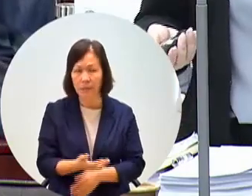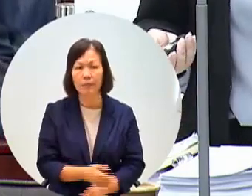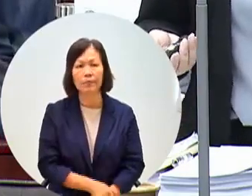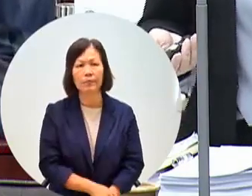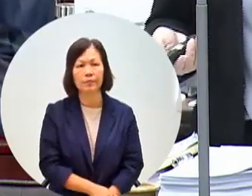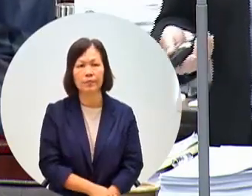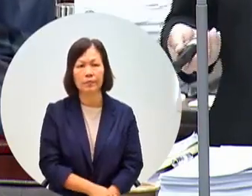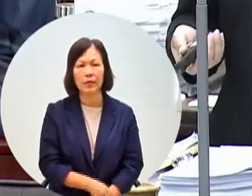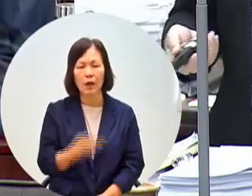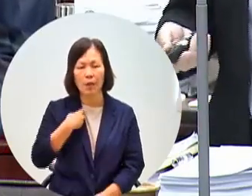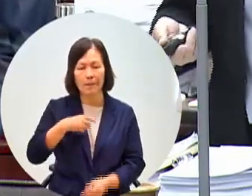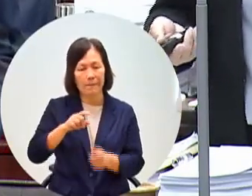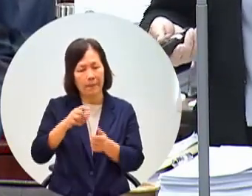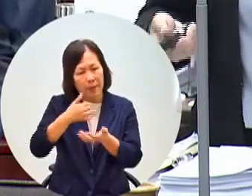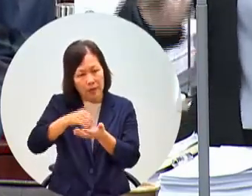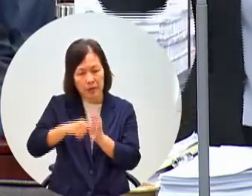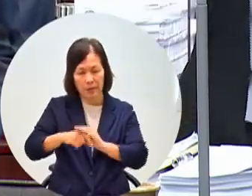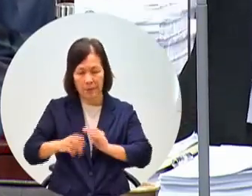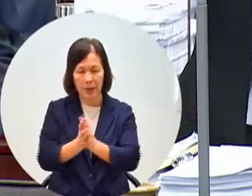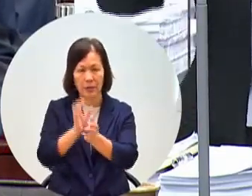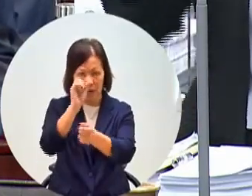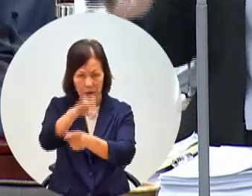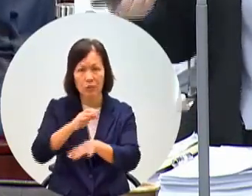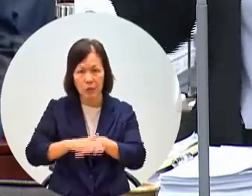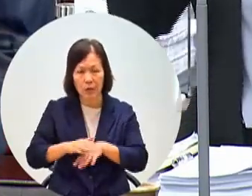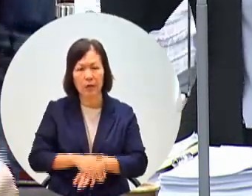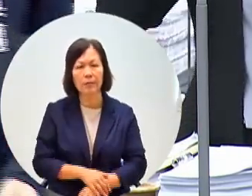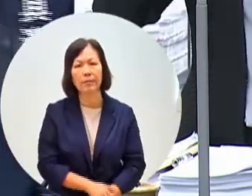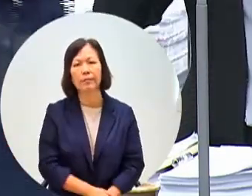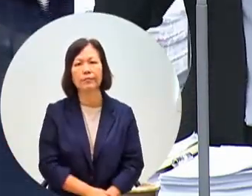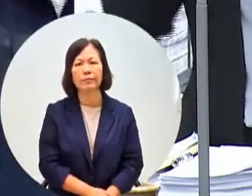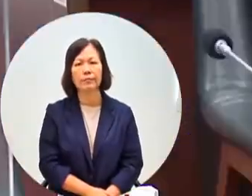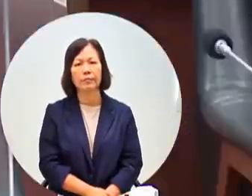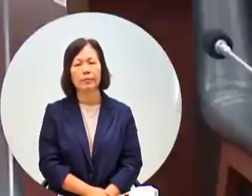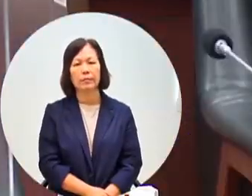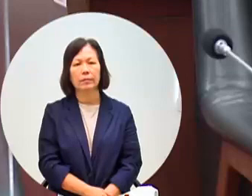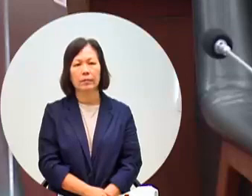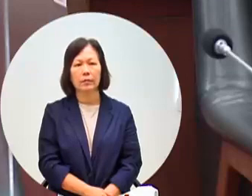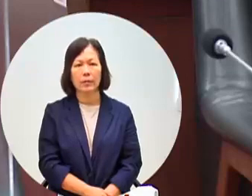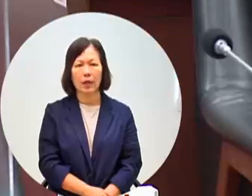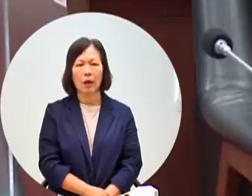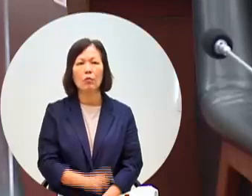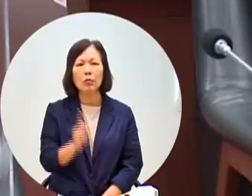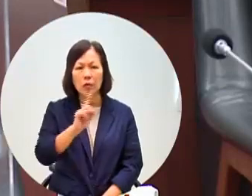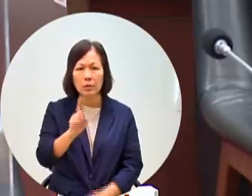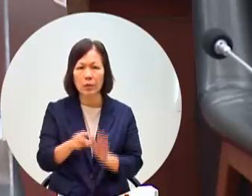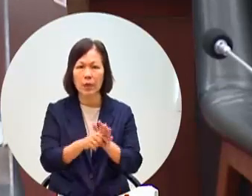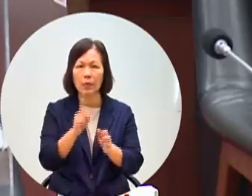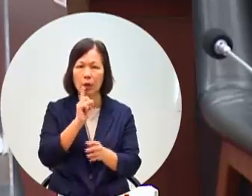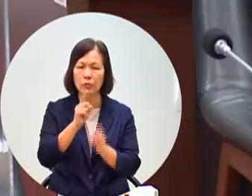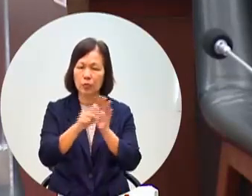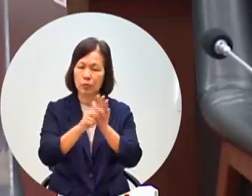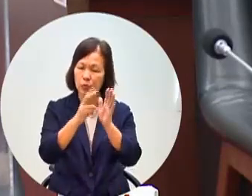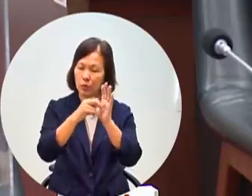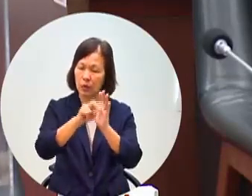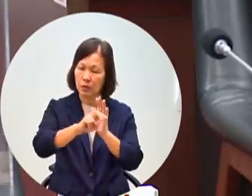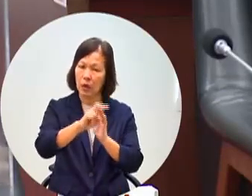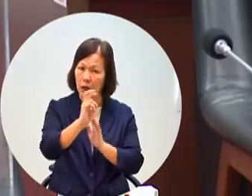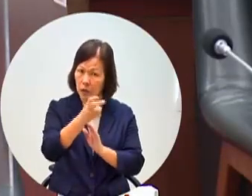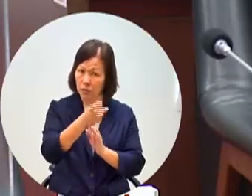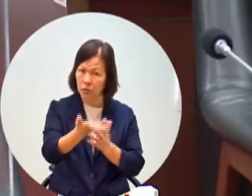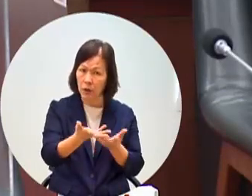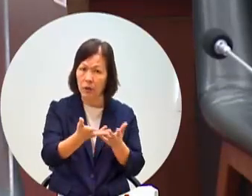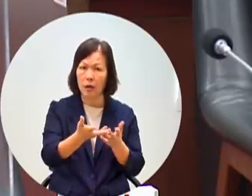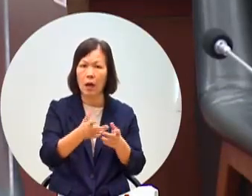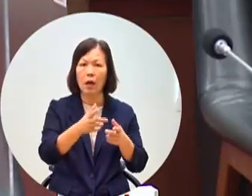我想我们来算一下，再马上跟李议员报告， 好不好？ 好， 谢谢我们市长。为什么要说这20万呢？因为其实说真的，它不